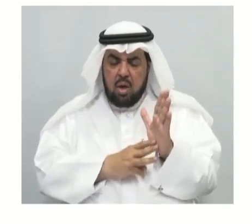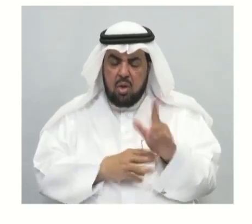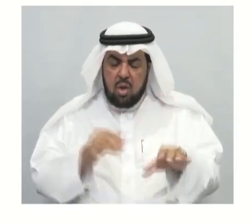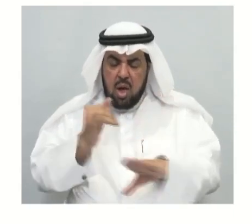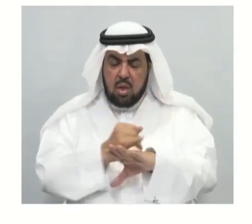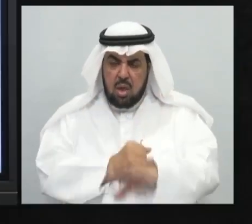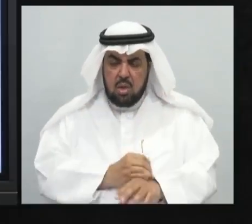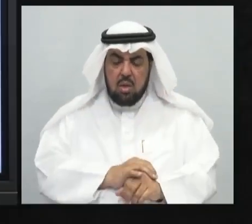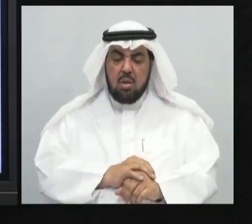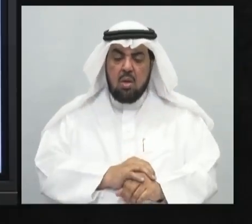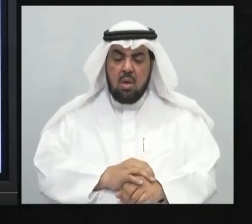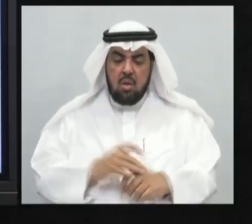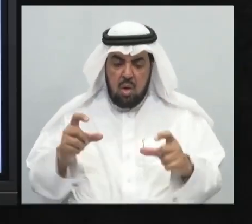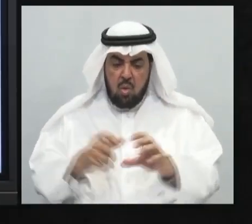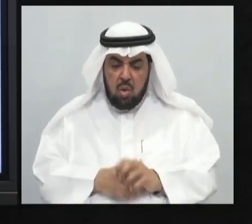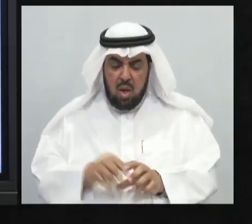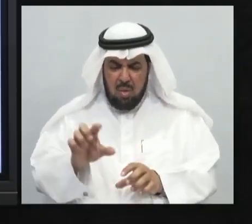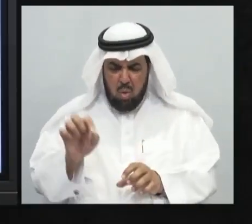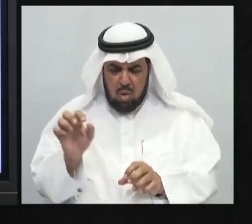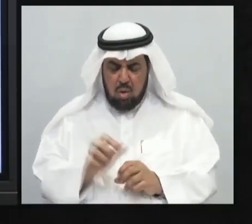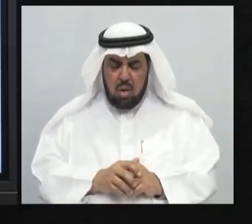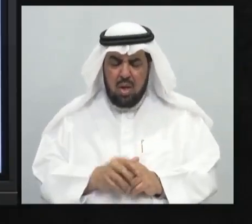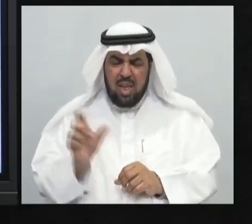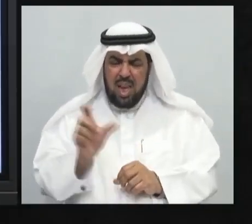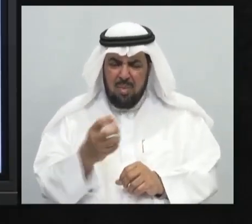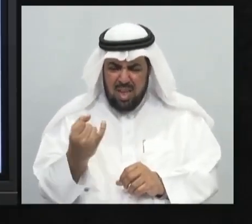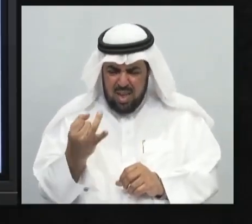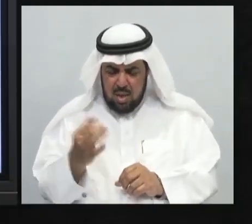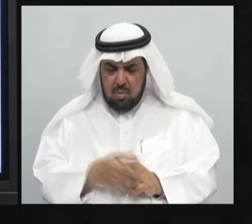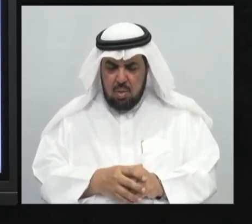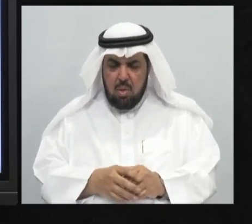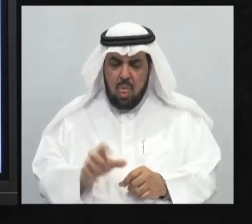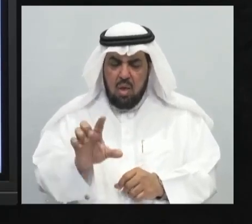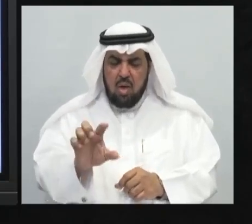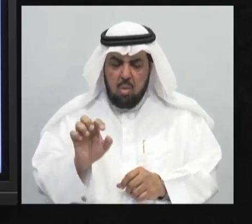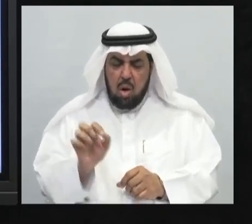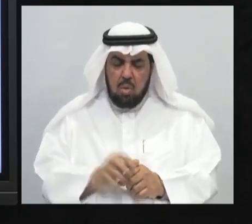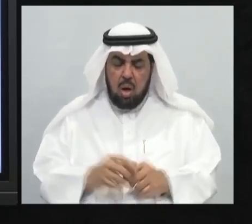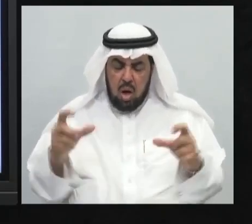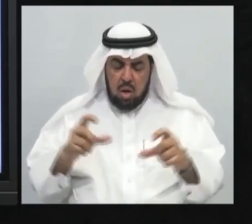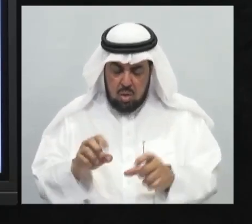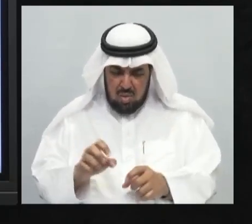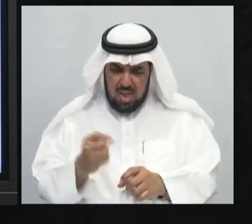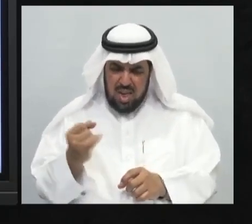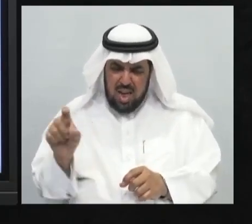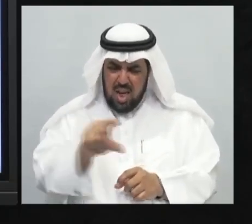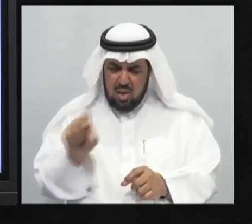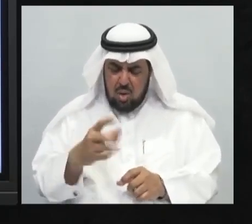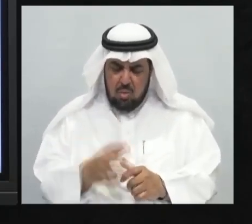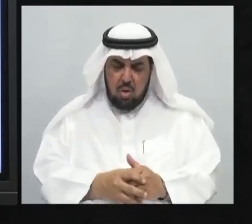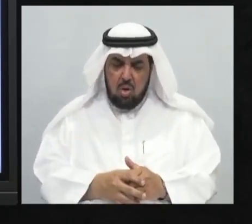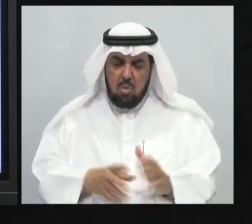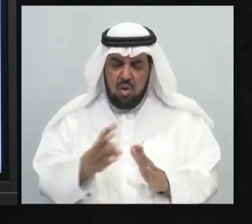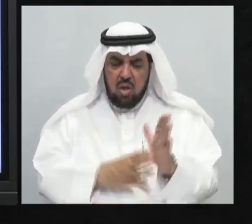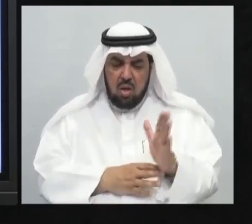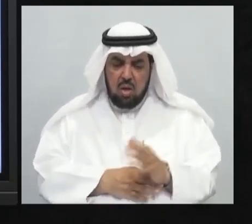الطالب في العنوان كان مختصر عده كلمات ثم في الملخص عده اسطر ثم في النص